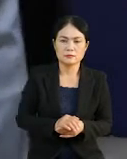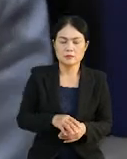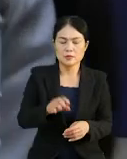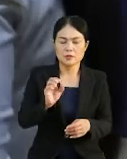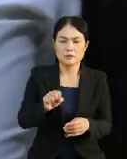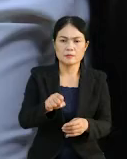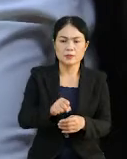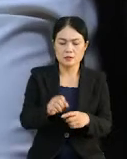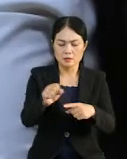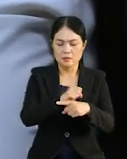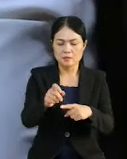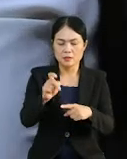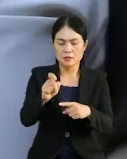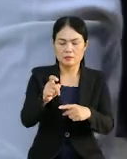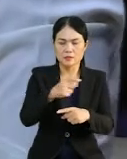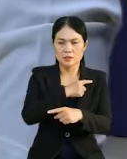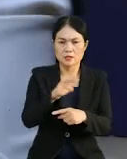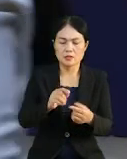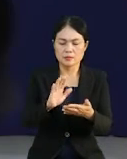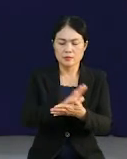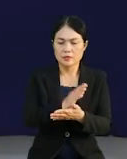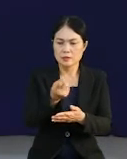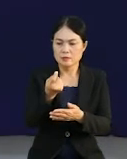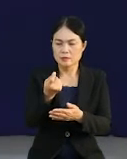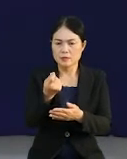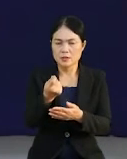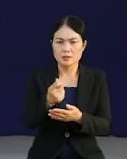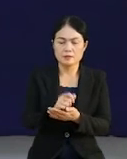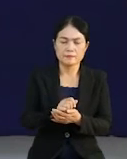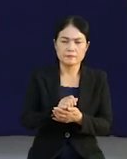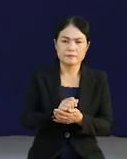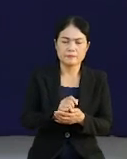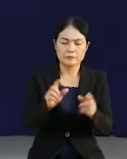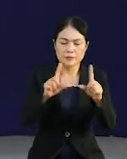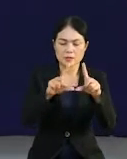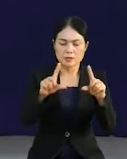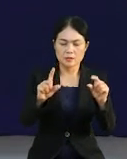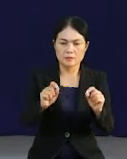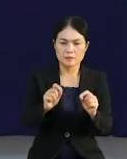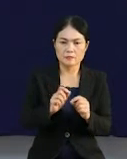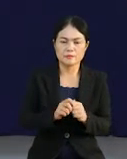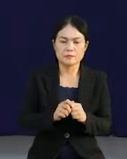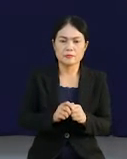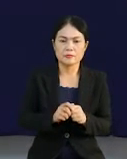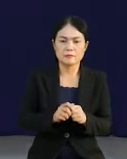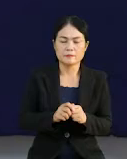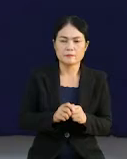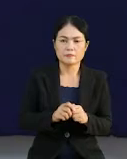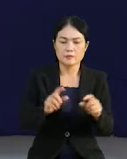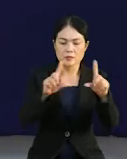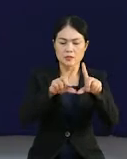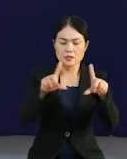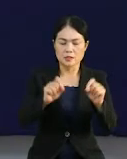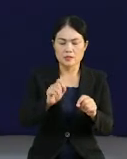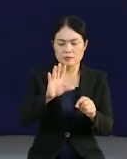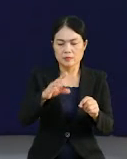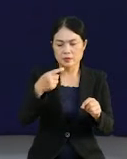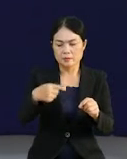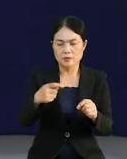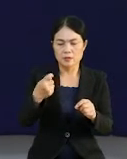chà nơi lùm hạt cô rồi bỏ dưỡng cọ đạp prạ miến sần lật pram poan